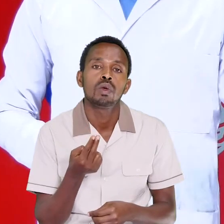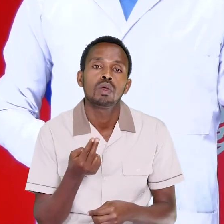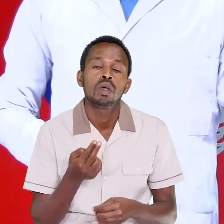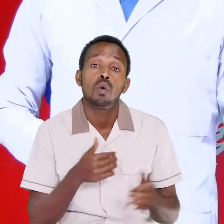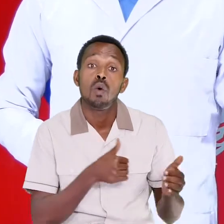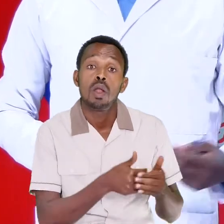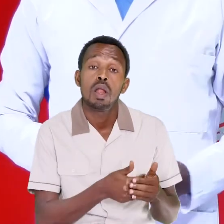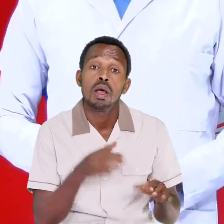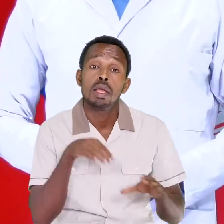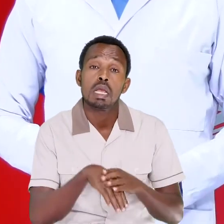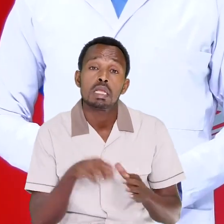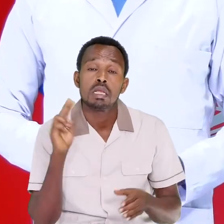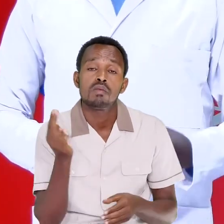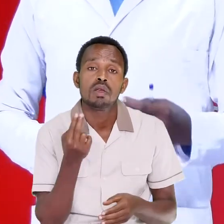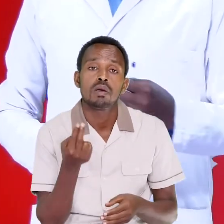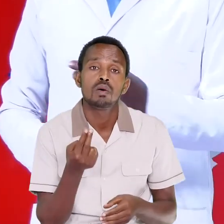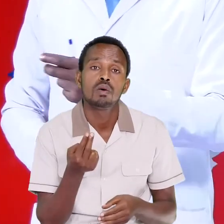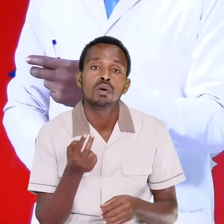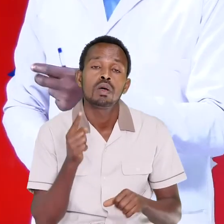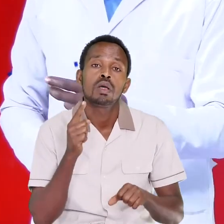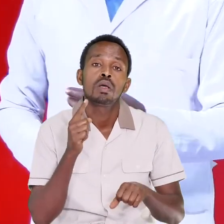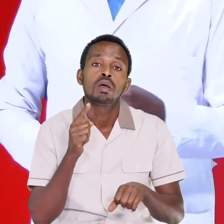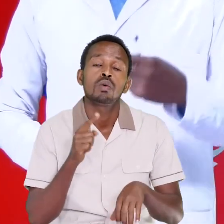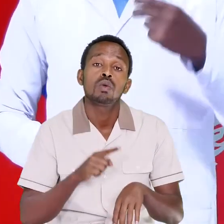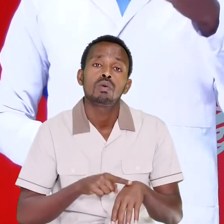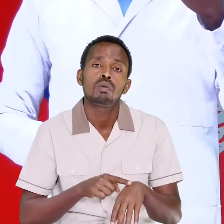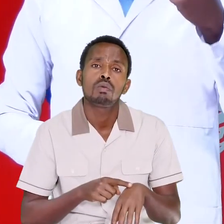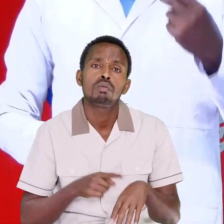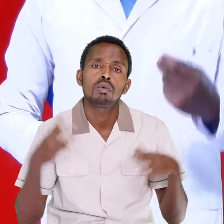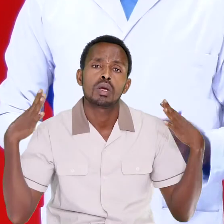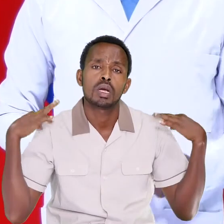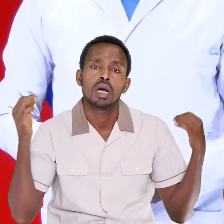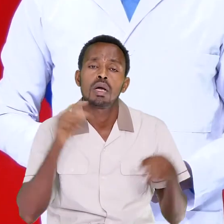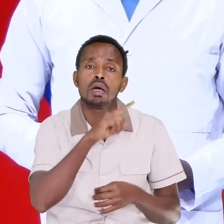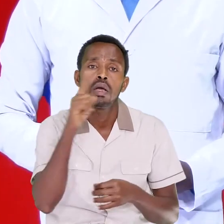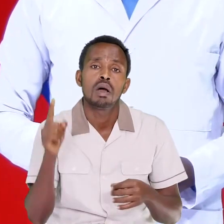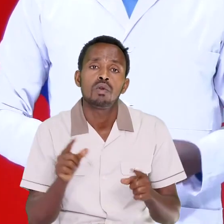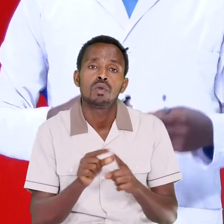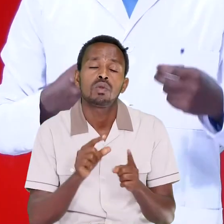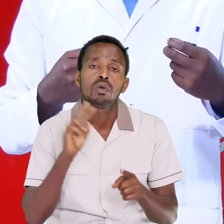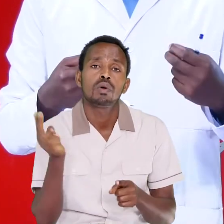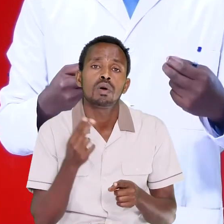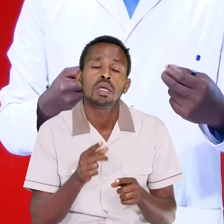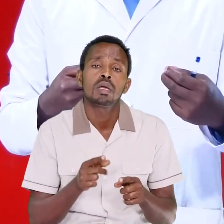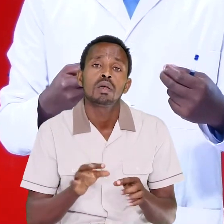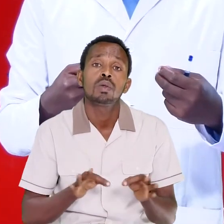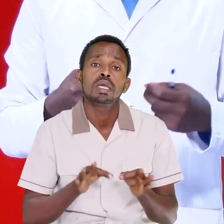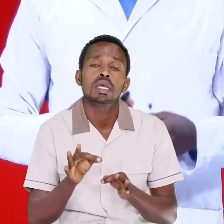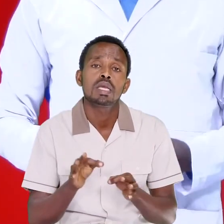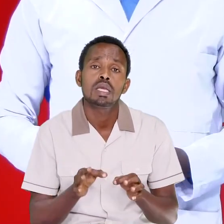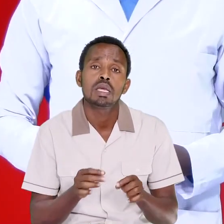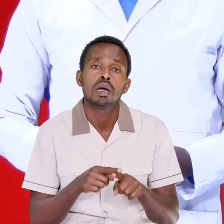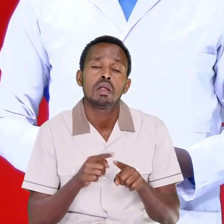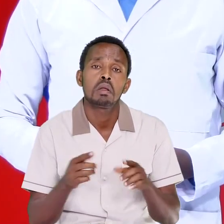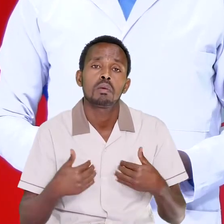ollaa keenya keessatti itti fayyadamnu, yeroo namoota nagaa gaafannu jechoota nuyi itti fayyadamnu kun hiika adda addaa qabaachuu